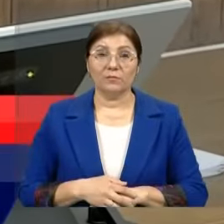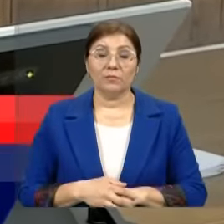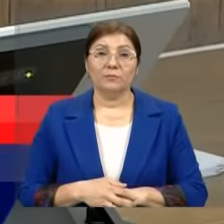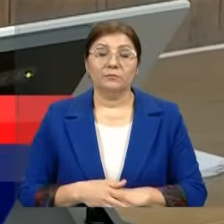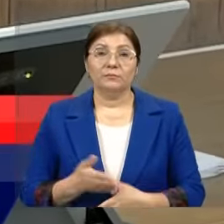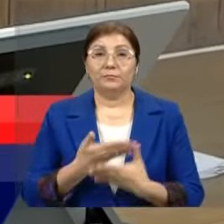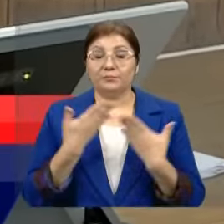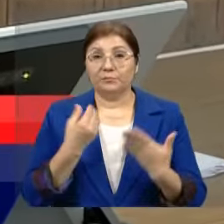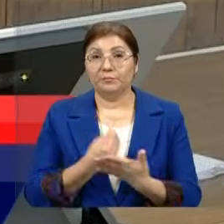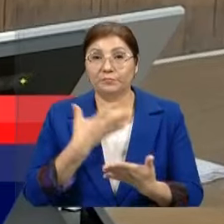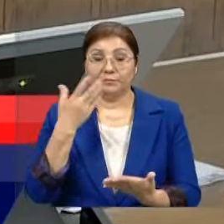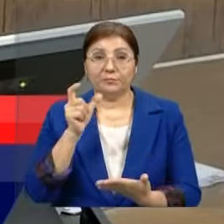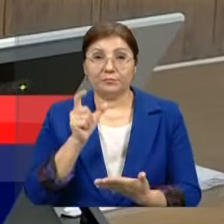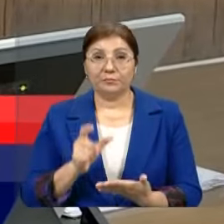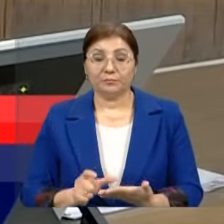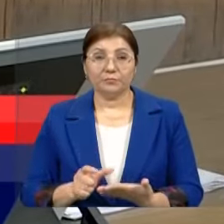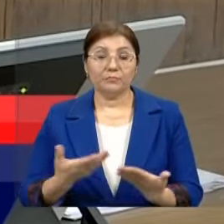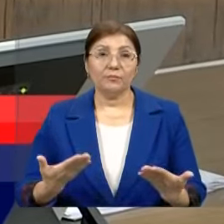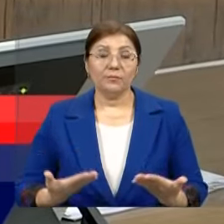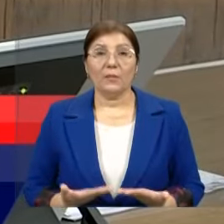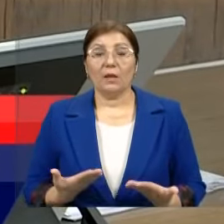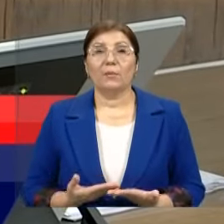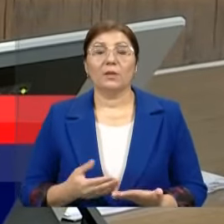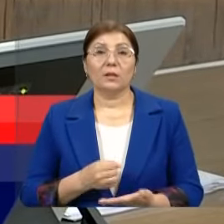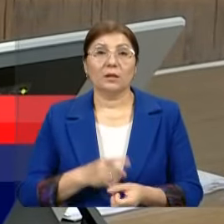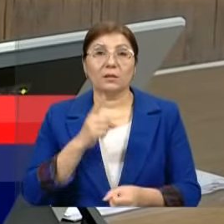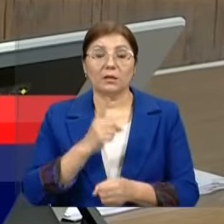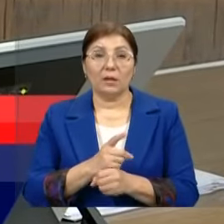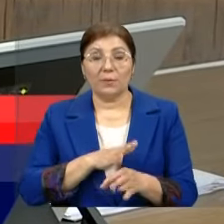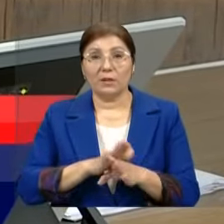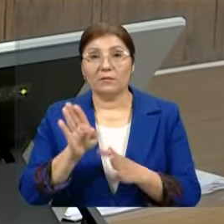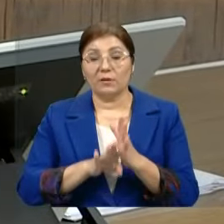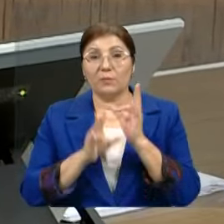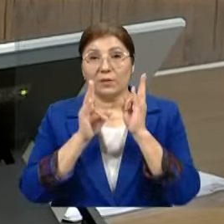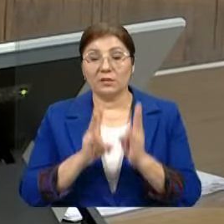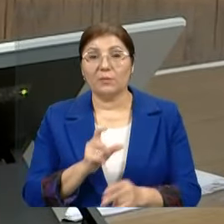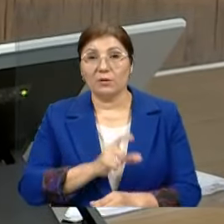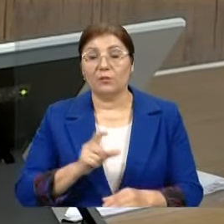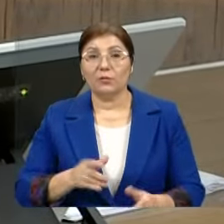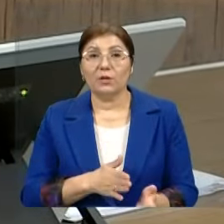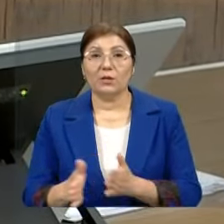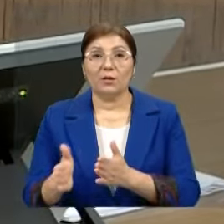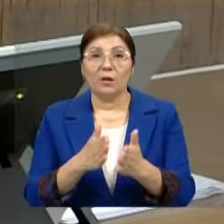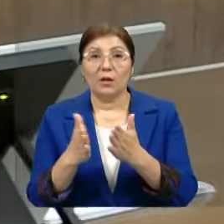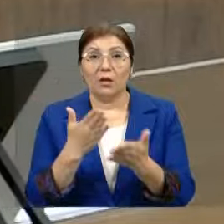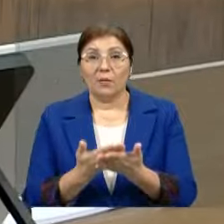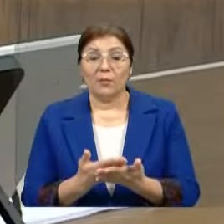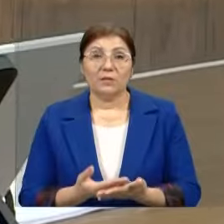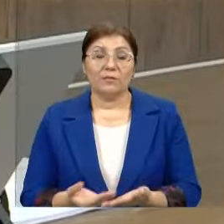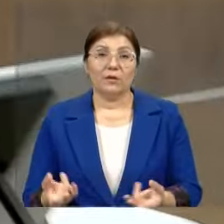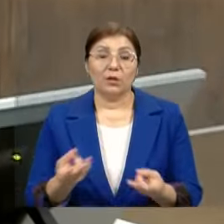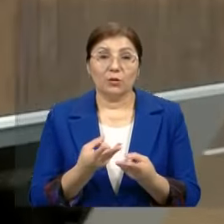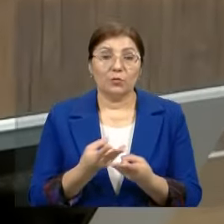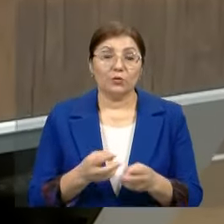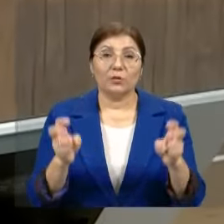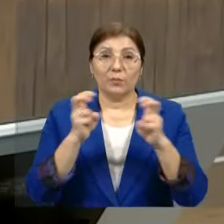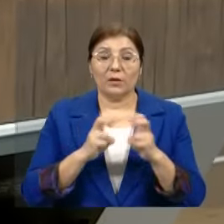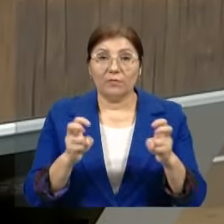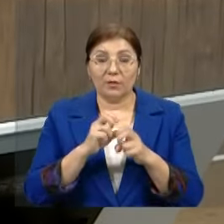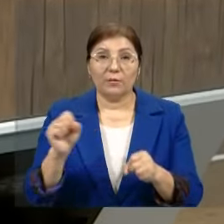Нет ничего дороже человеческой жизни, и наша с вами задача – обеспечить безопасность людей на дорогах. Полиция должна усилить патрулирование и проверку